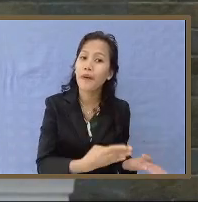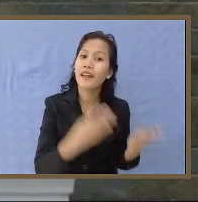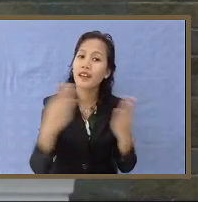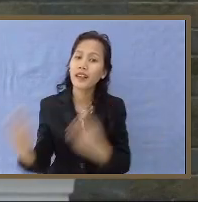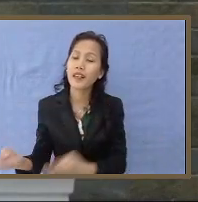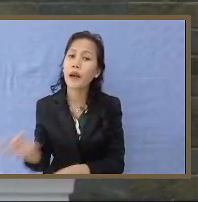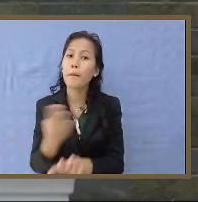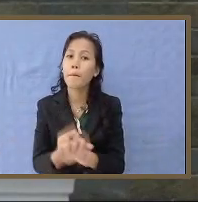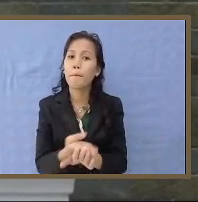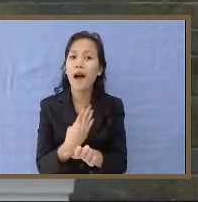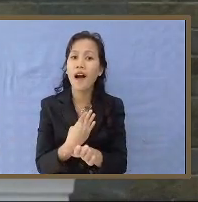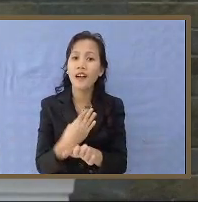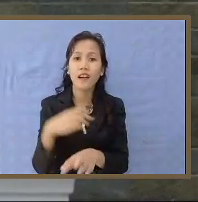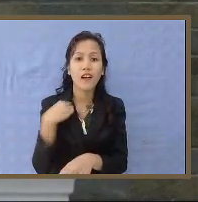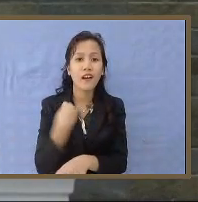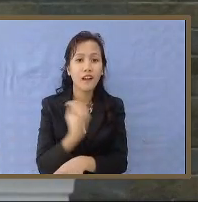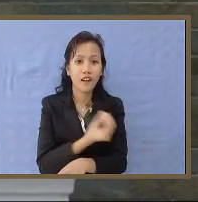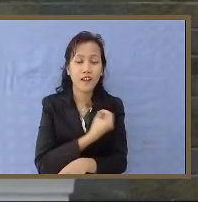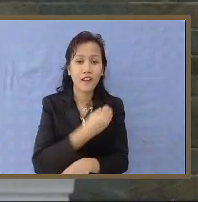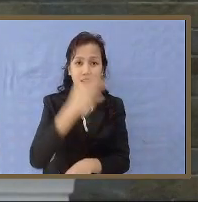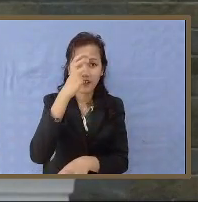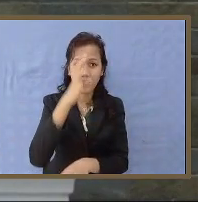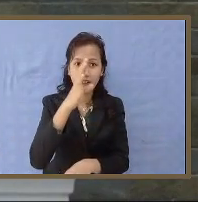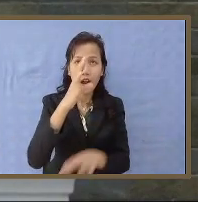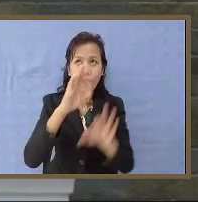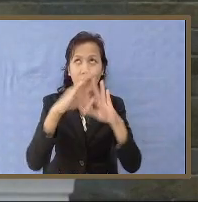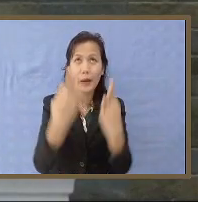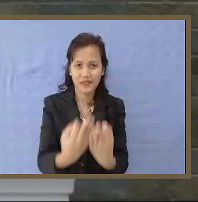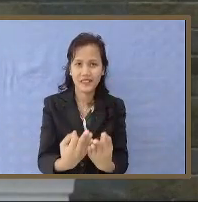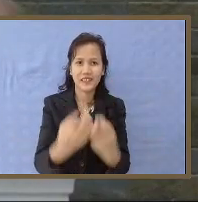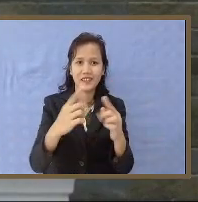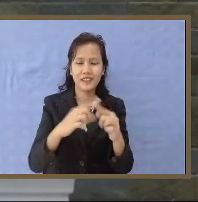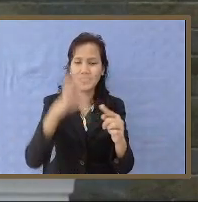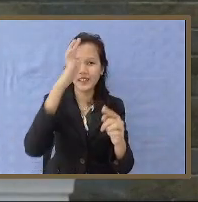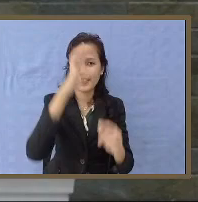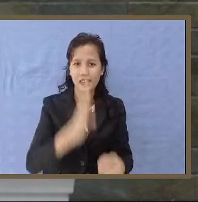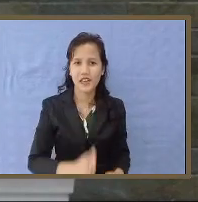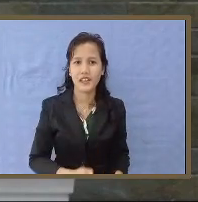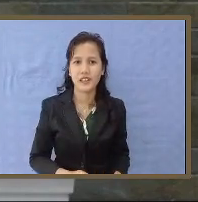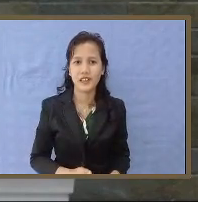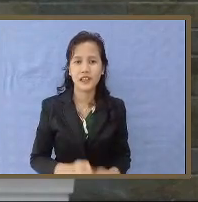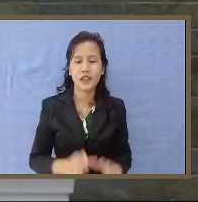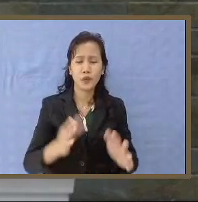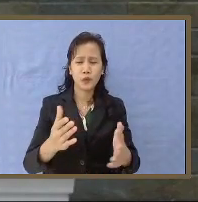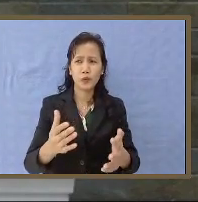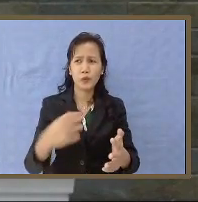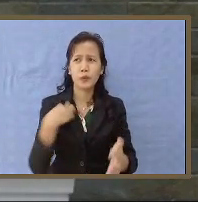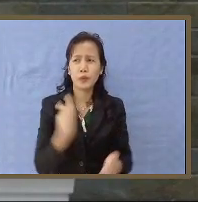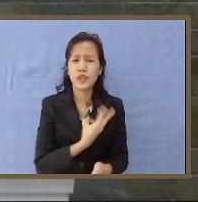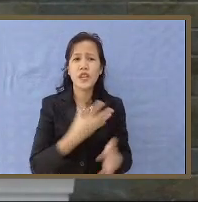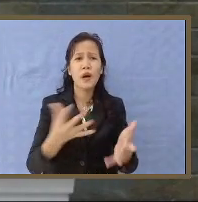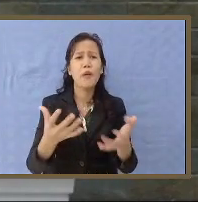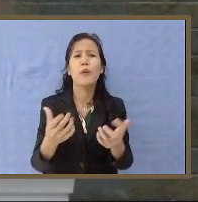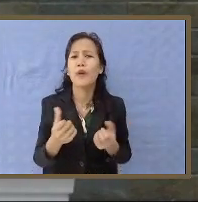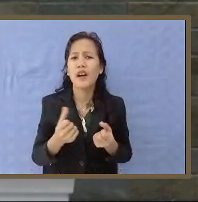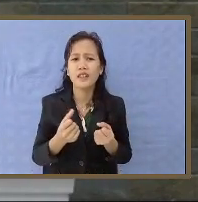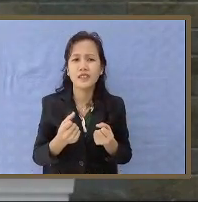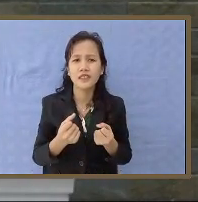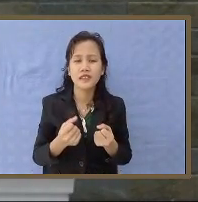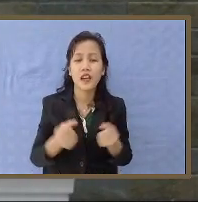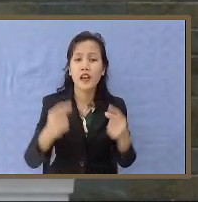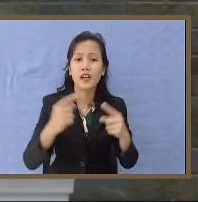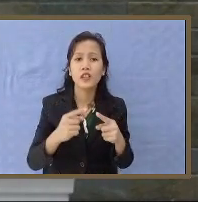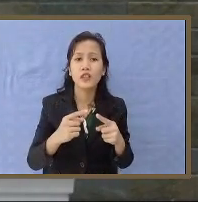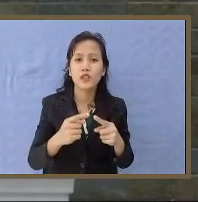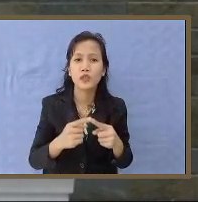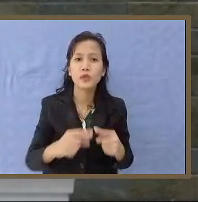God. Why? We already abandoned God in our family. Tinanggal natin, inabandon na natin